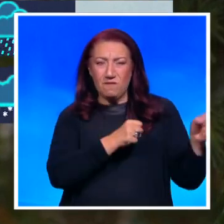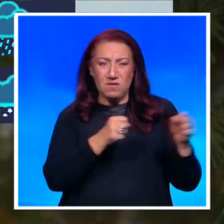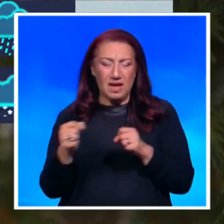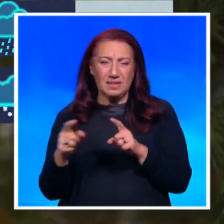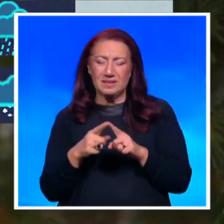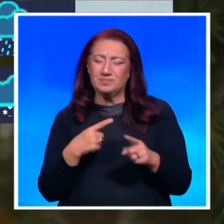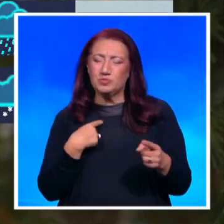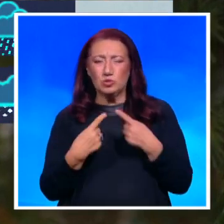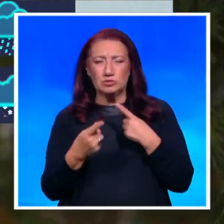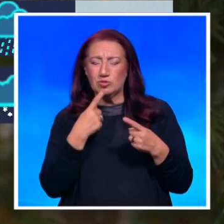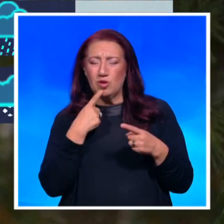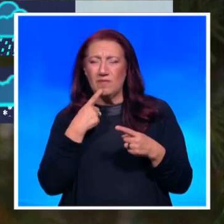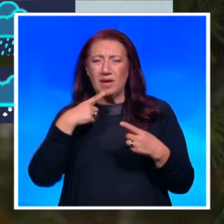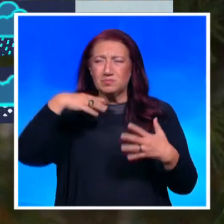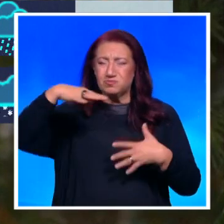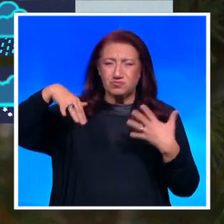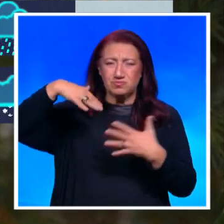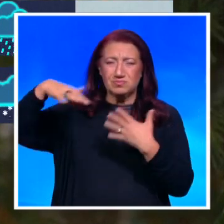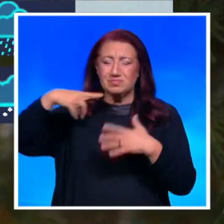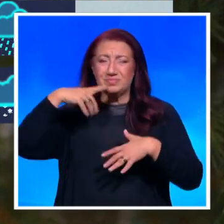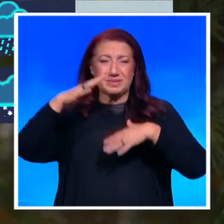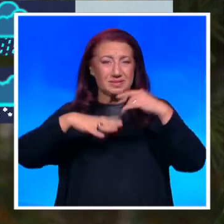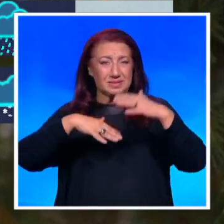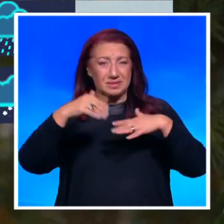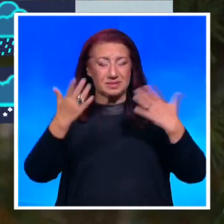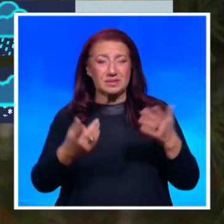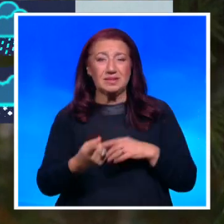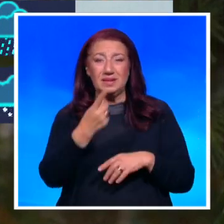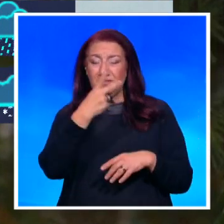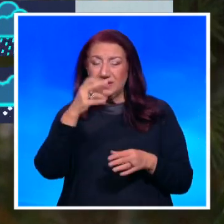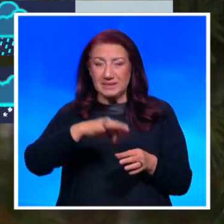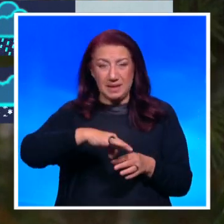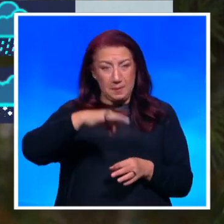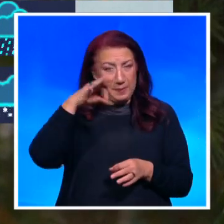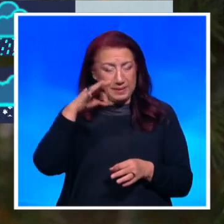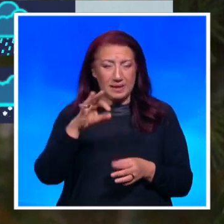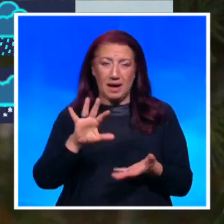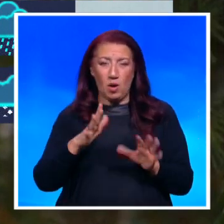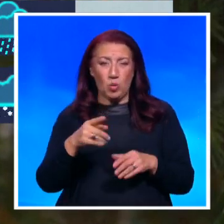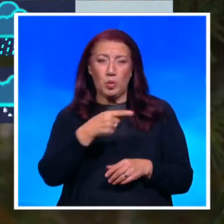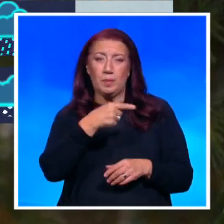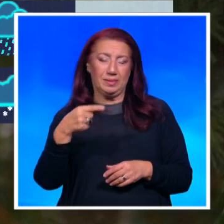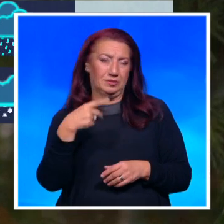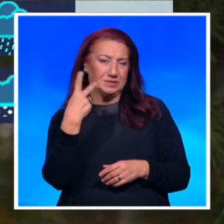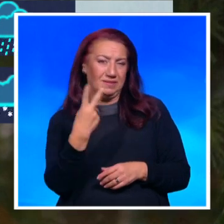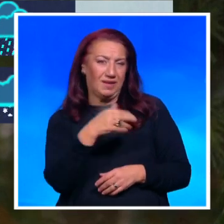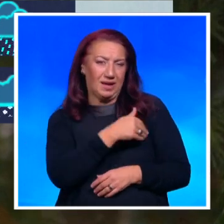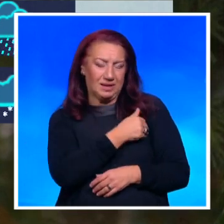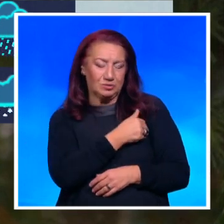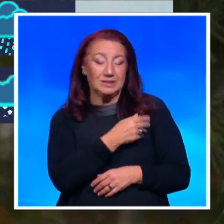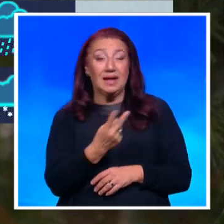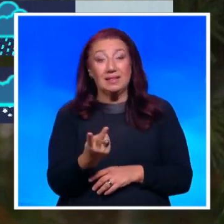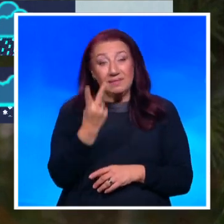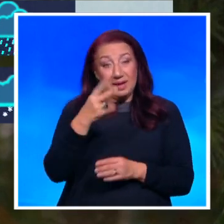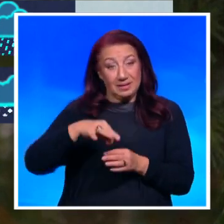условия за виелици и навявания. Максималната температура на 1200 метра височина ще бъде около минус 2 градуса, на 2000